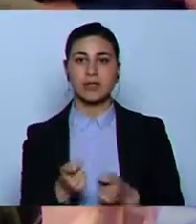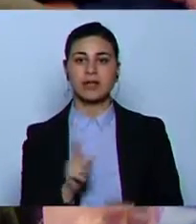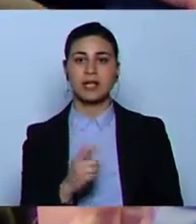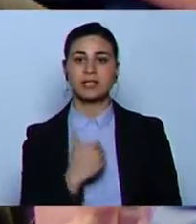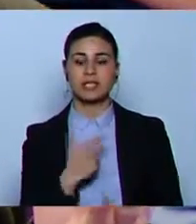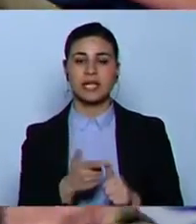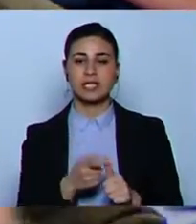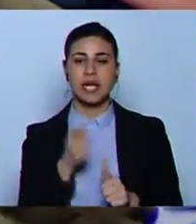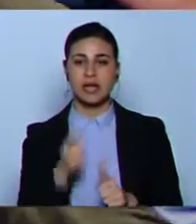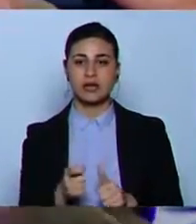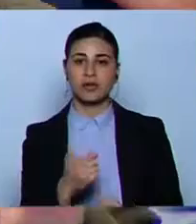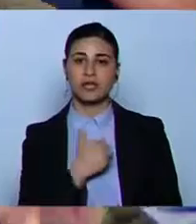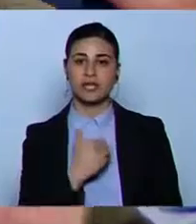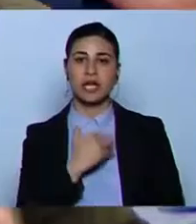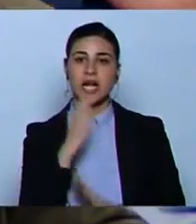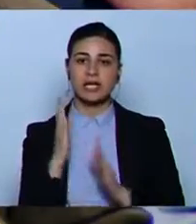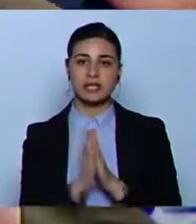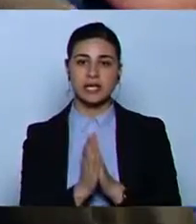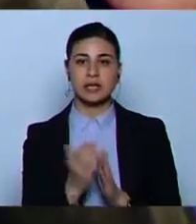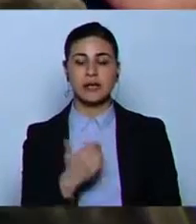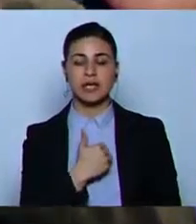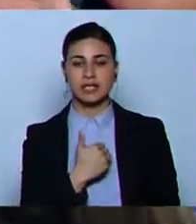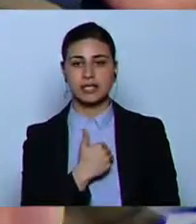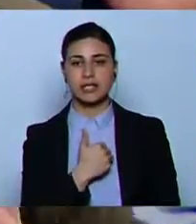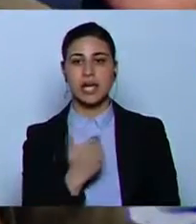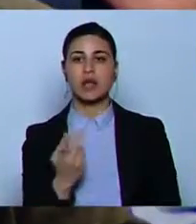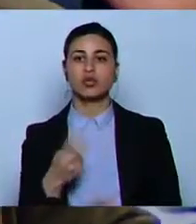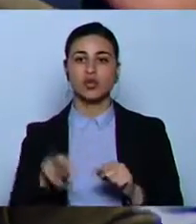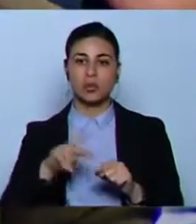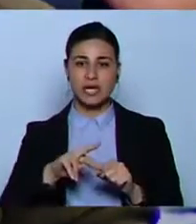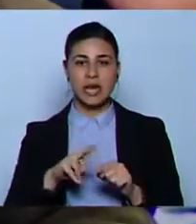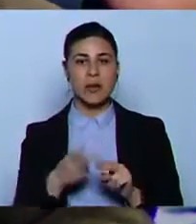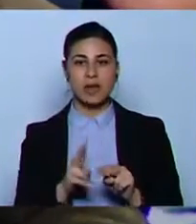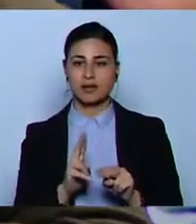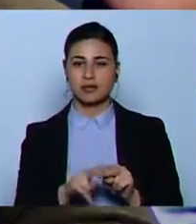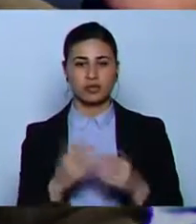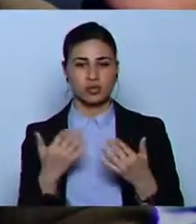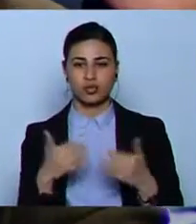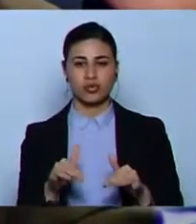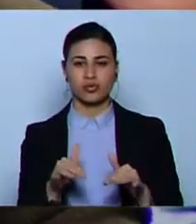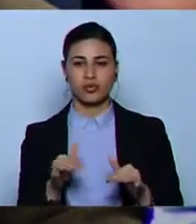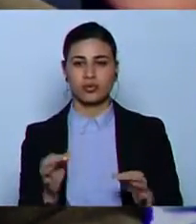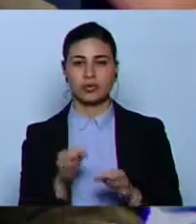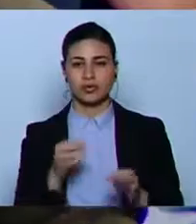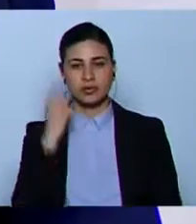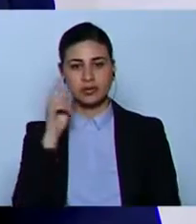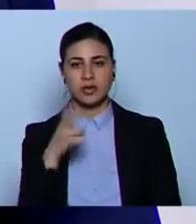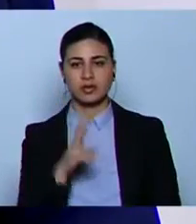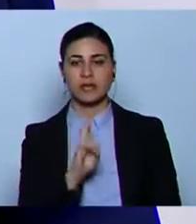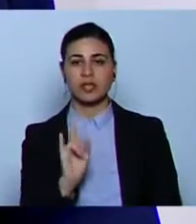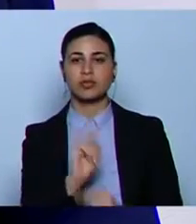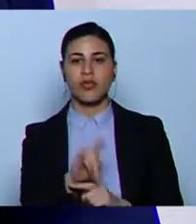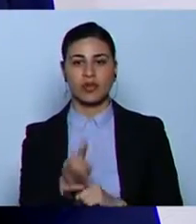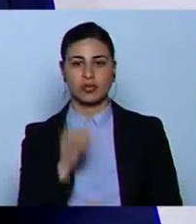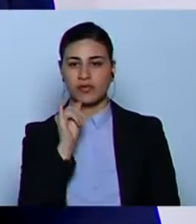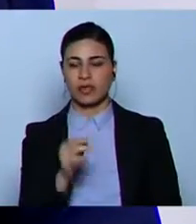გინდა დაარქვით ამას. გინდა გაერთიანება დაარქვით, გინდა დუბლირება დაარქვით. ეს არის ფაქტიურად ნუ ეგონება რომ ვიღაცას მოვატყუებთ,